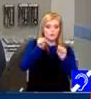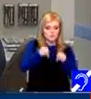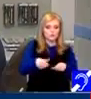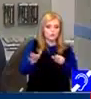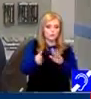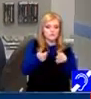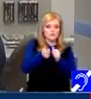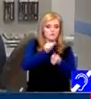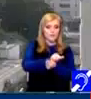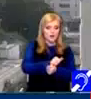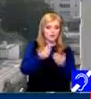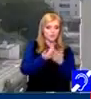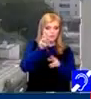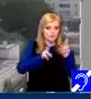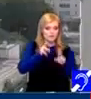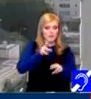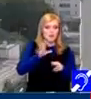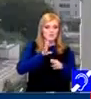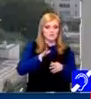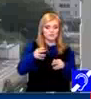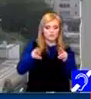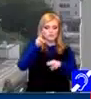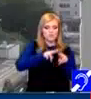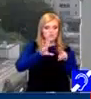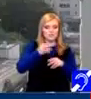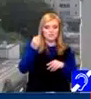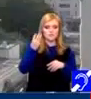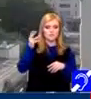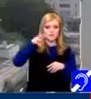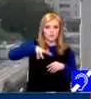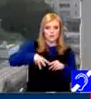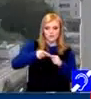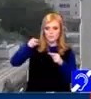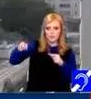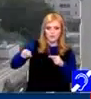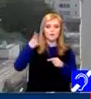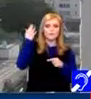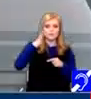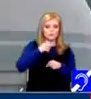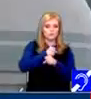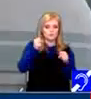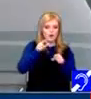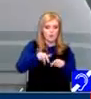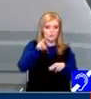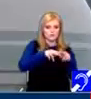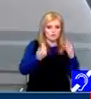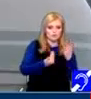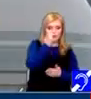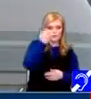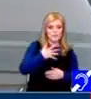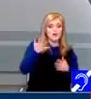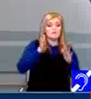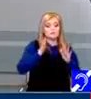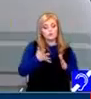industriei nucleare. Două centrale sunt situate la doar 13 km depărtare. Autoritățile se tem că dacă ar avea loc incidente